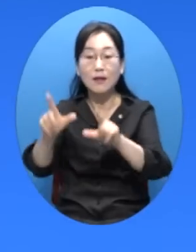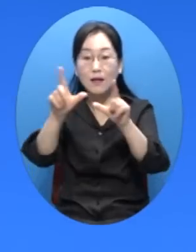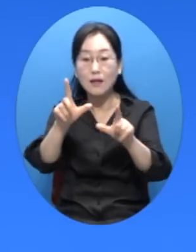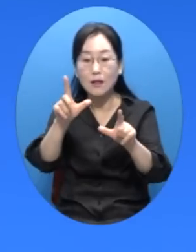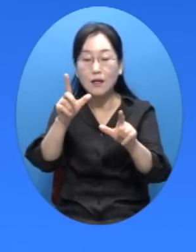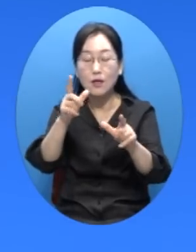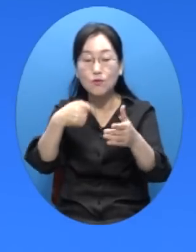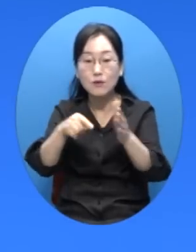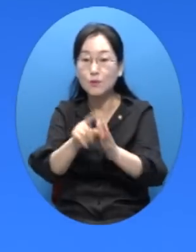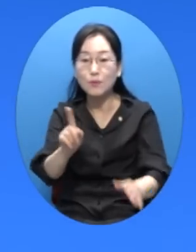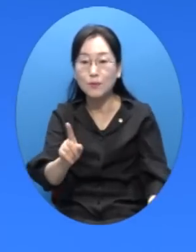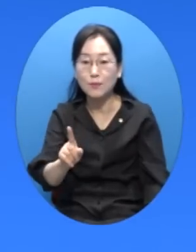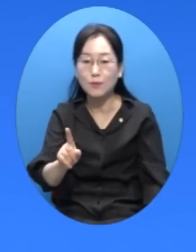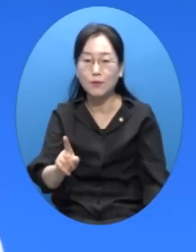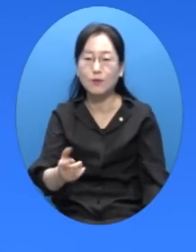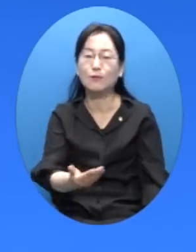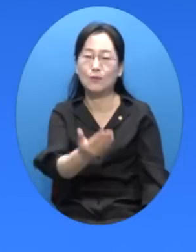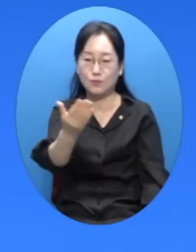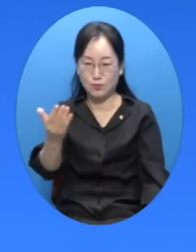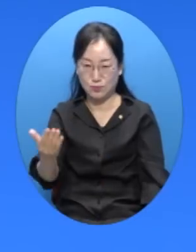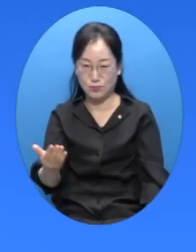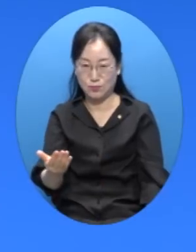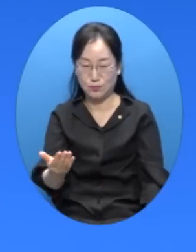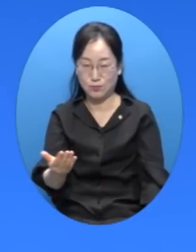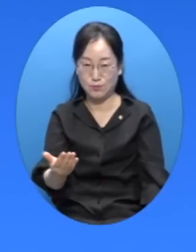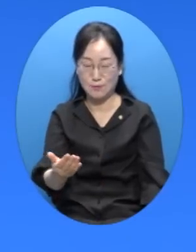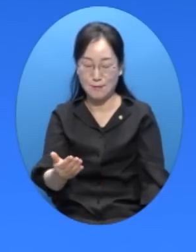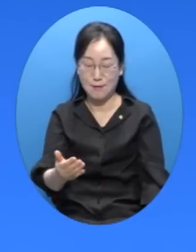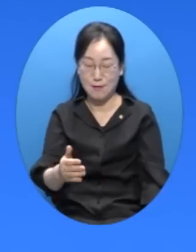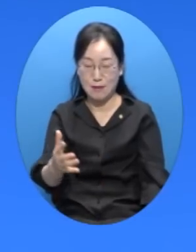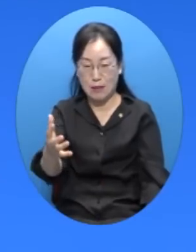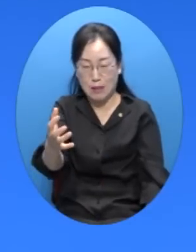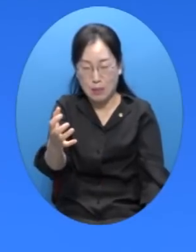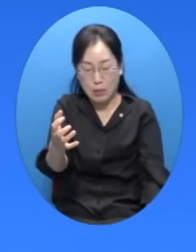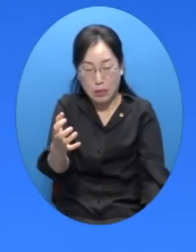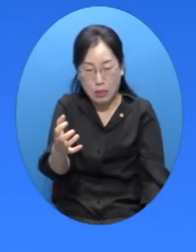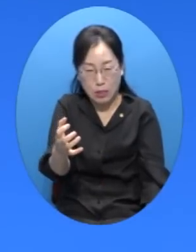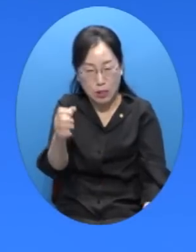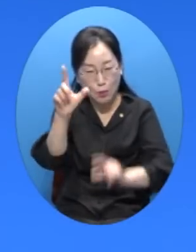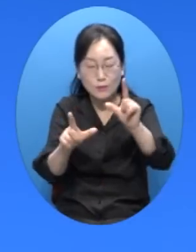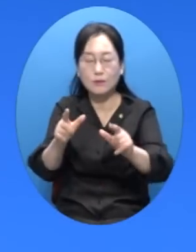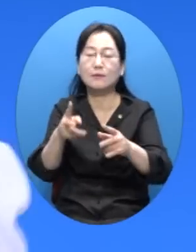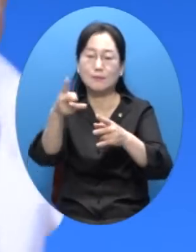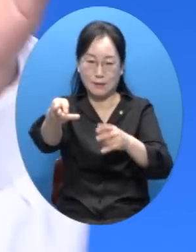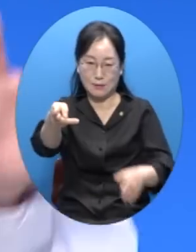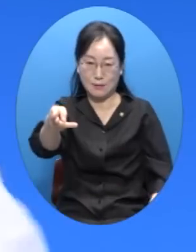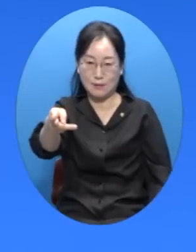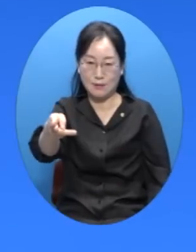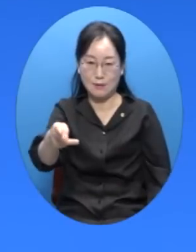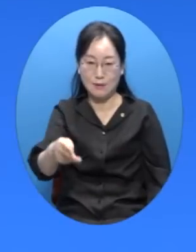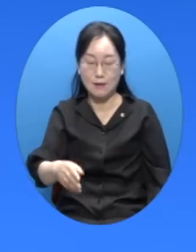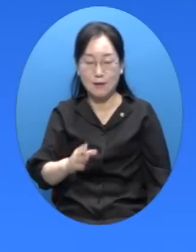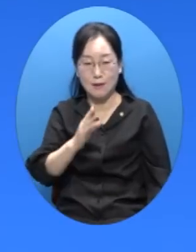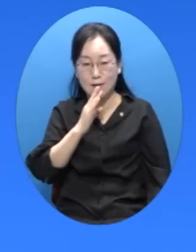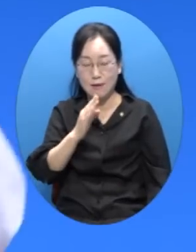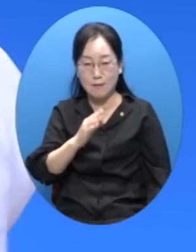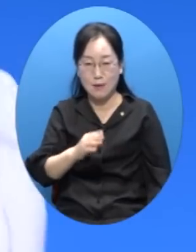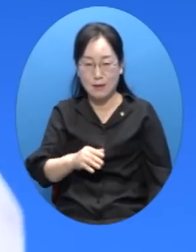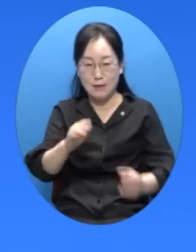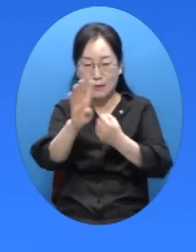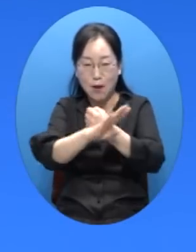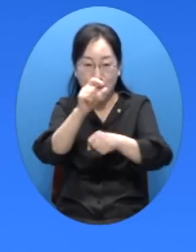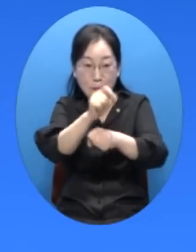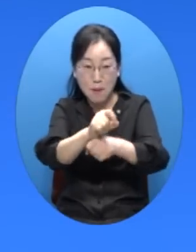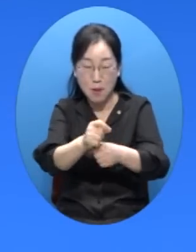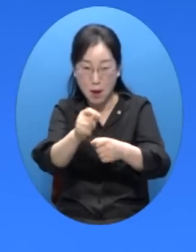위해서는 여러분이 여러분 삶 가운데 손 마른 사람들의 모습에서 벗어나야 되고 이와 같이 서기관과 바리새인처럼